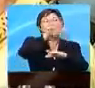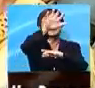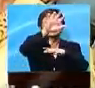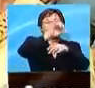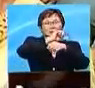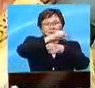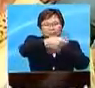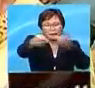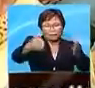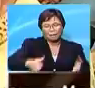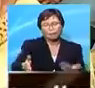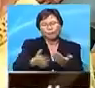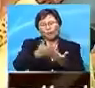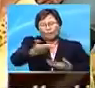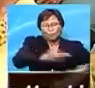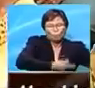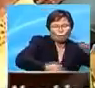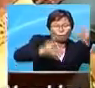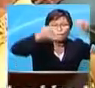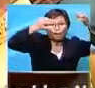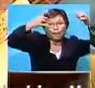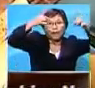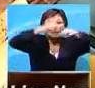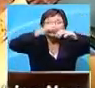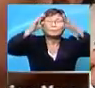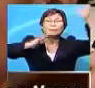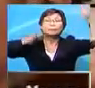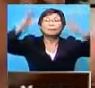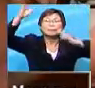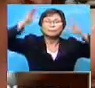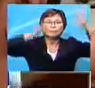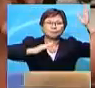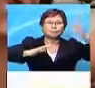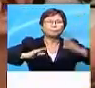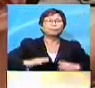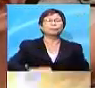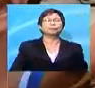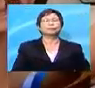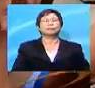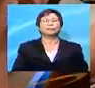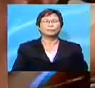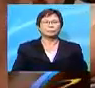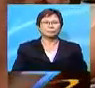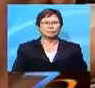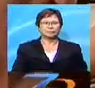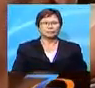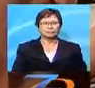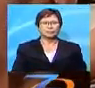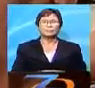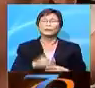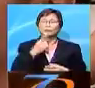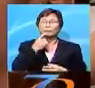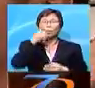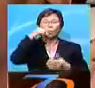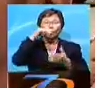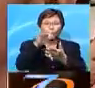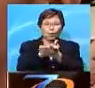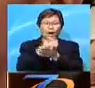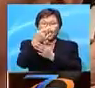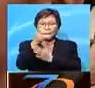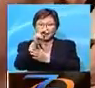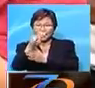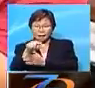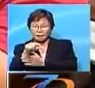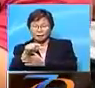nelayan bagi memudahkan Urusan pendidikan mereka di Malaysia Beliau juga memanjangkan visa nguyan tinum isteri Heng